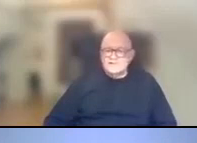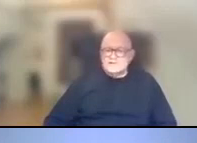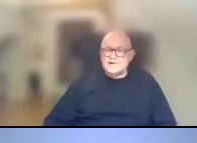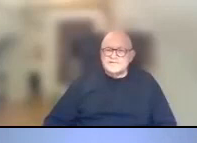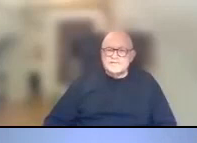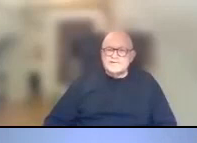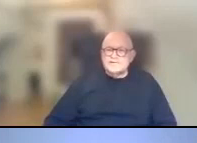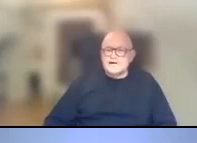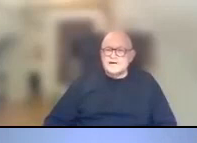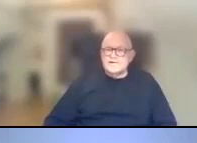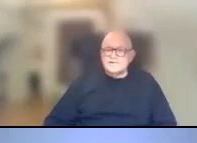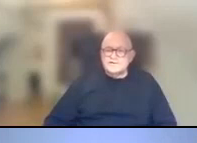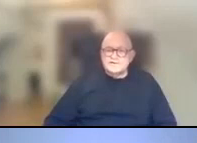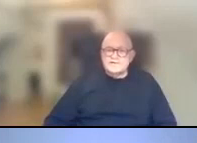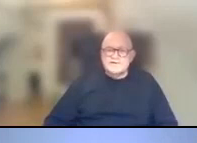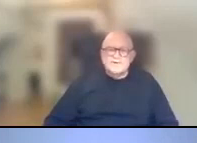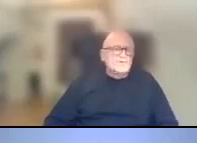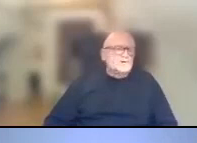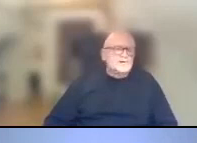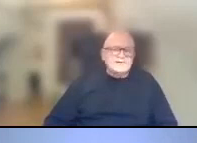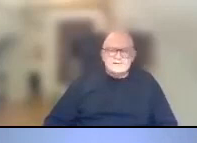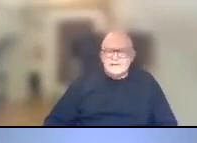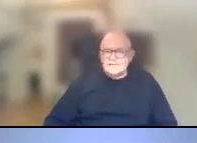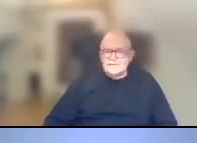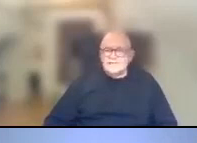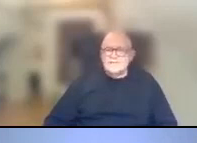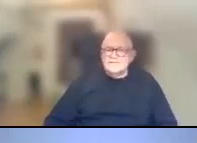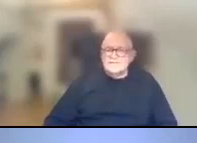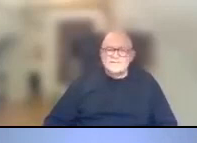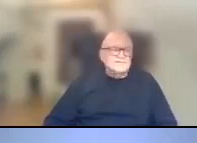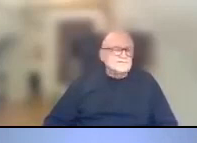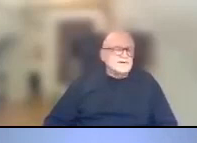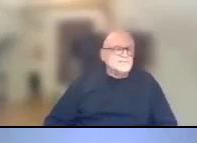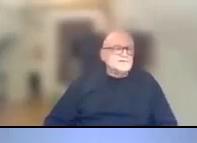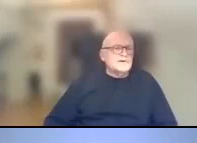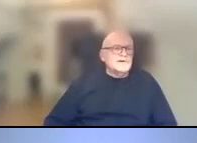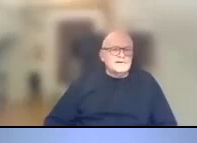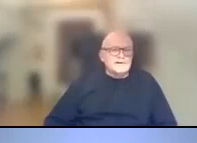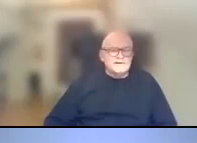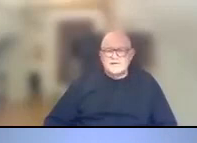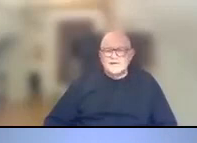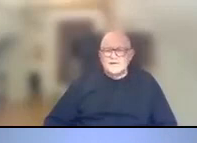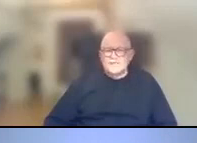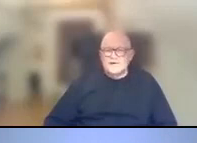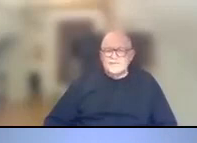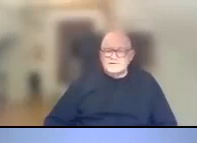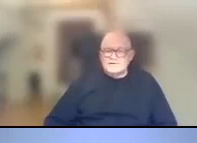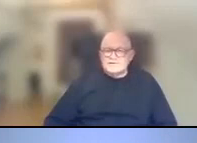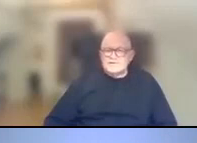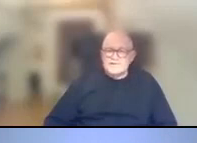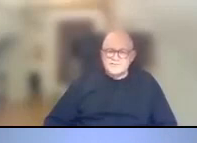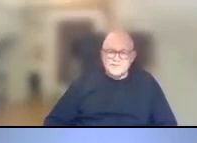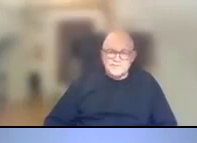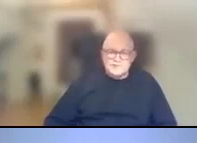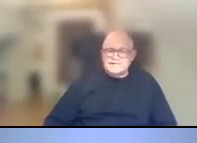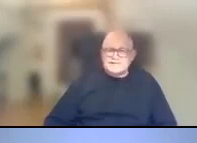umsichtig, gewissenhaft, selbstständig gearbeitet hätte, überlegt, sachlich und sei im Mitarbeiterkreis und bei